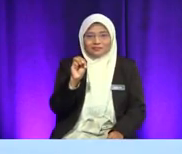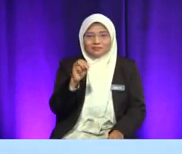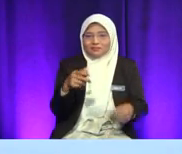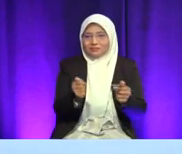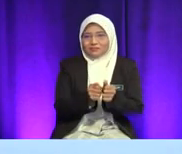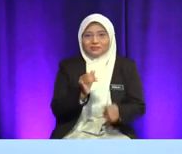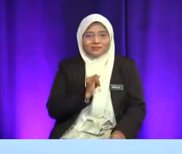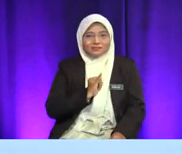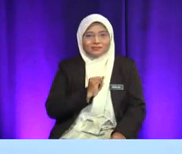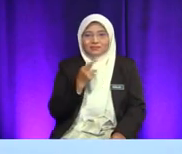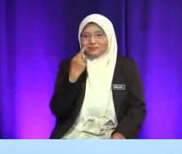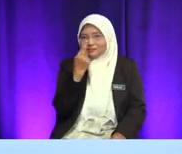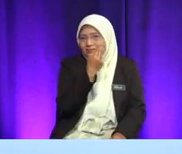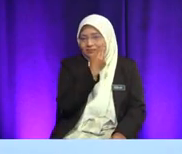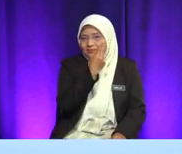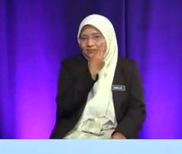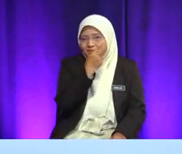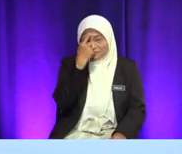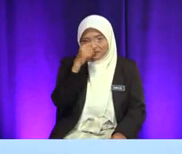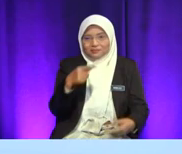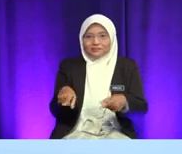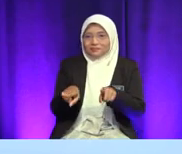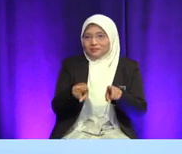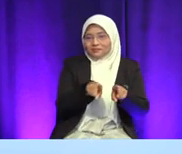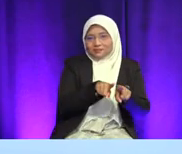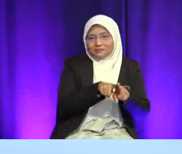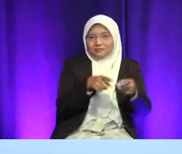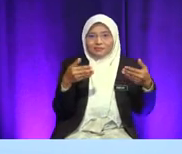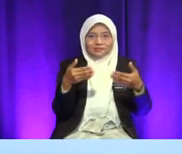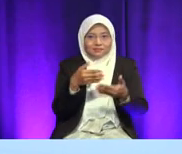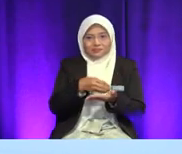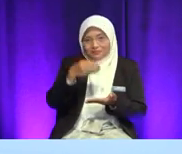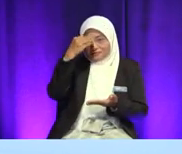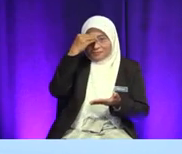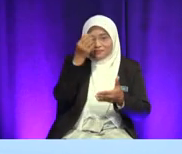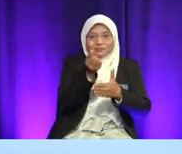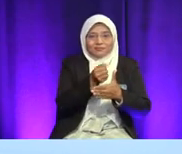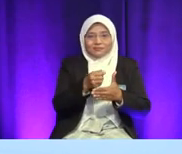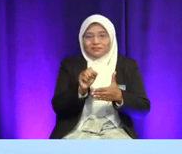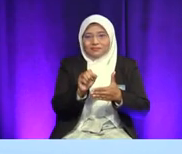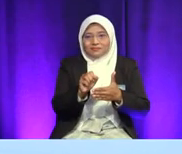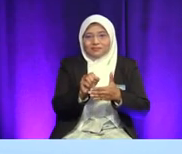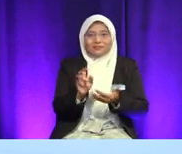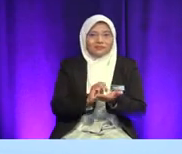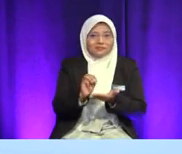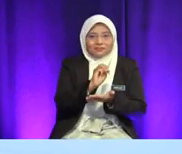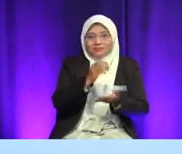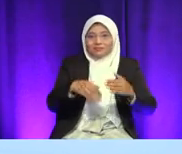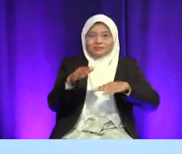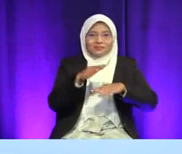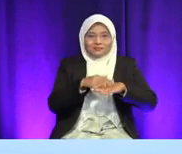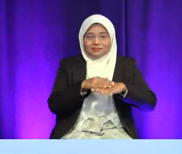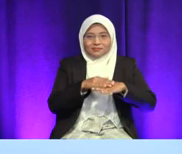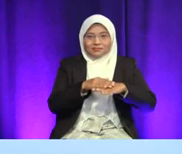hazrina Kasim untuk sama-sama kita mengikuti satu lagi slot yaitu slot Menengah Atas dan